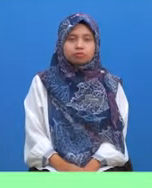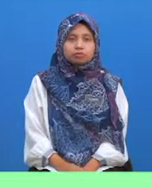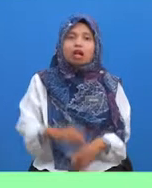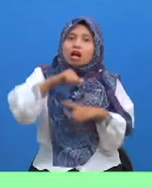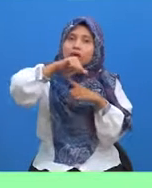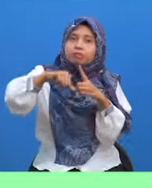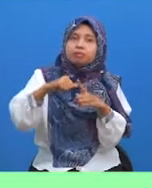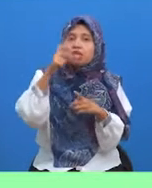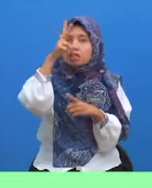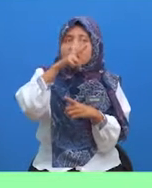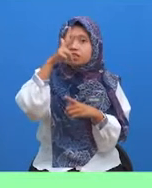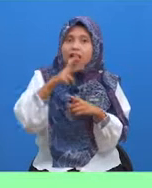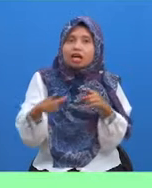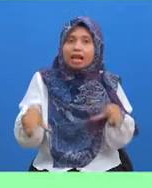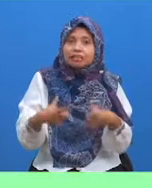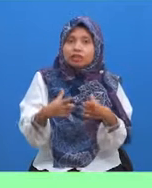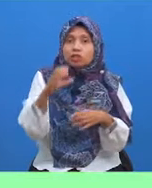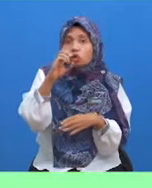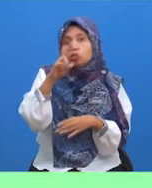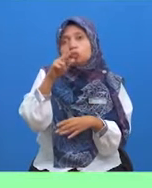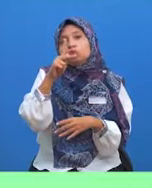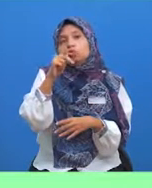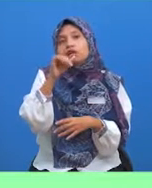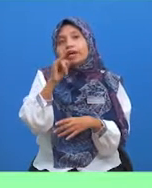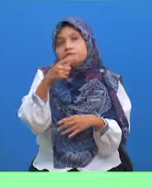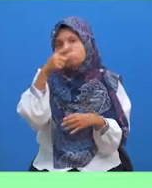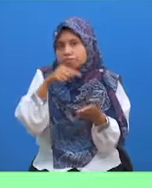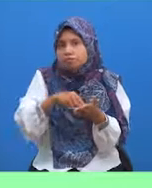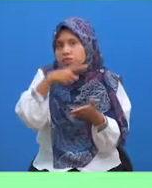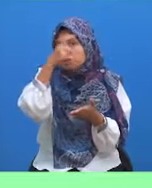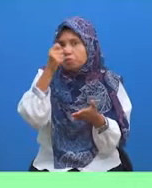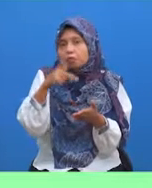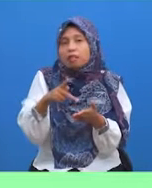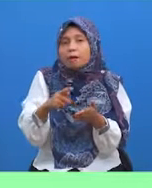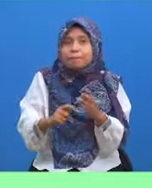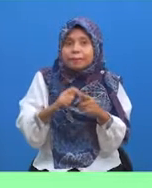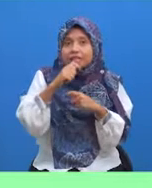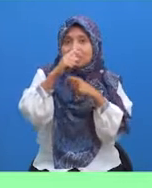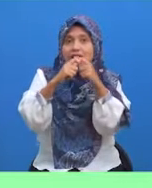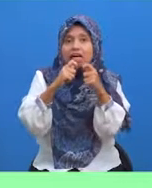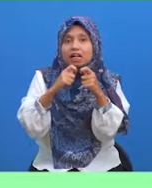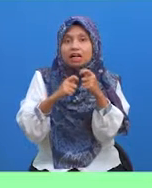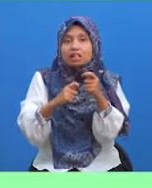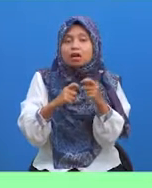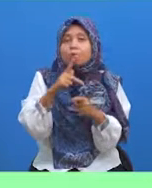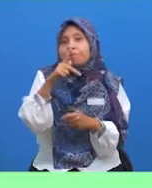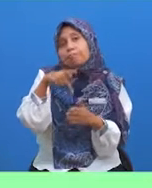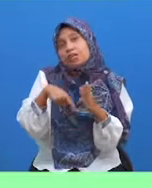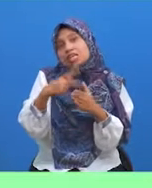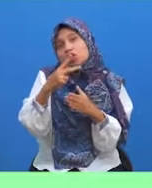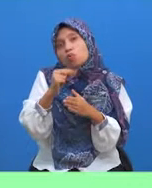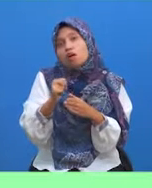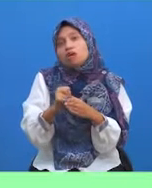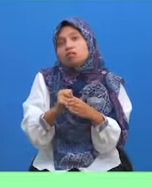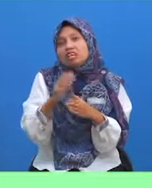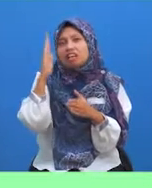apabila kerajaan melaksanakan Cukai ini menyebabkan meningkatkan kos pengeluaran dan firma